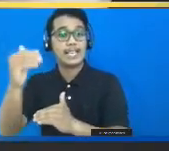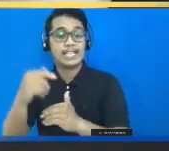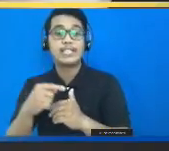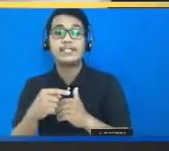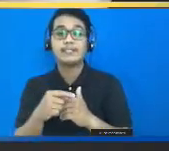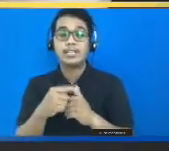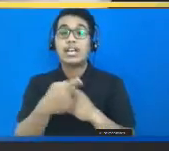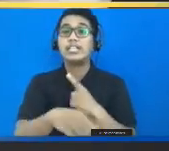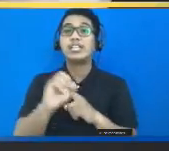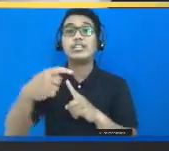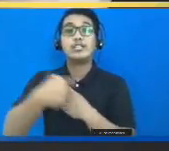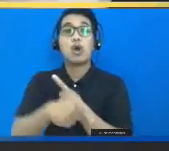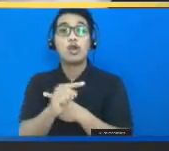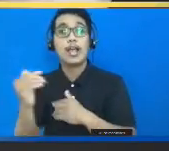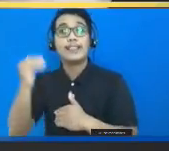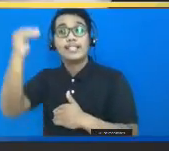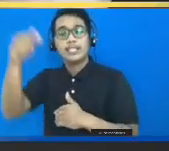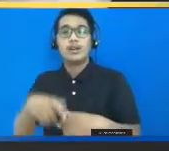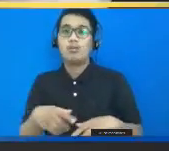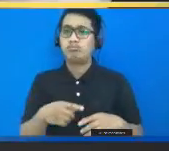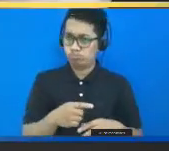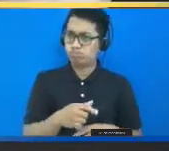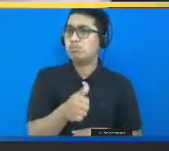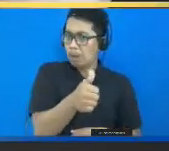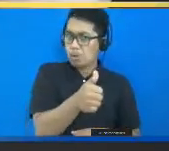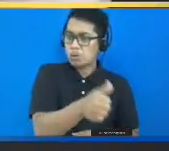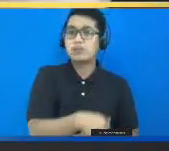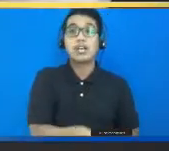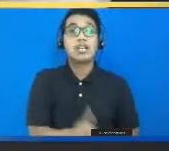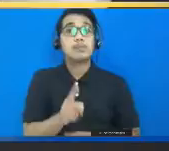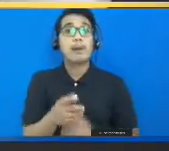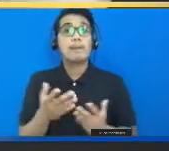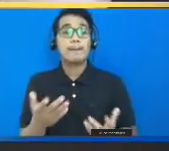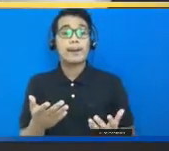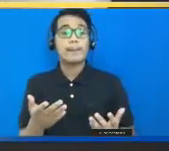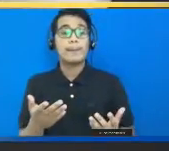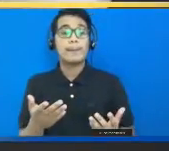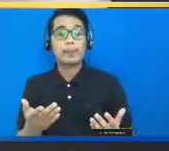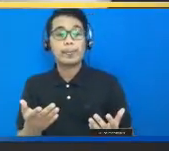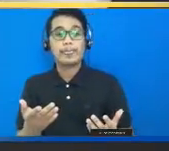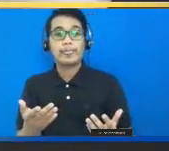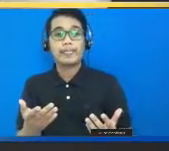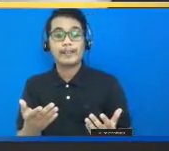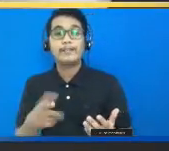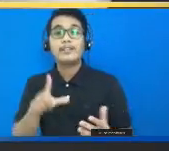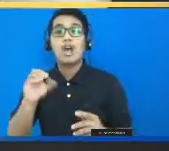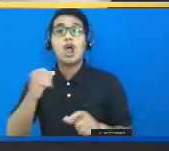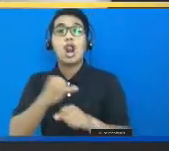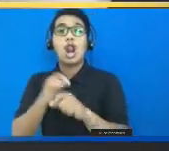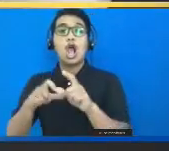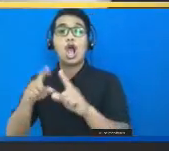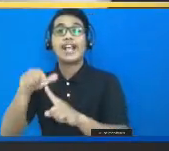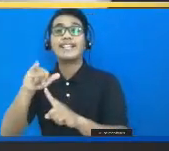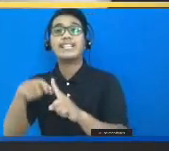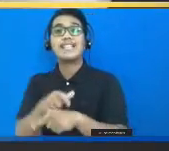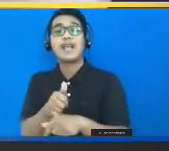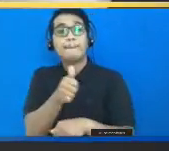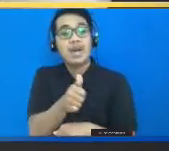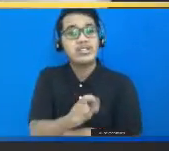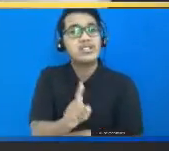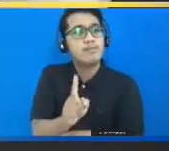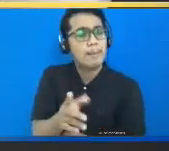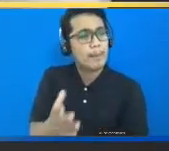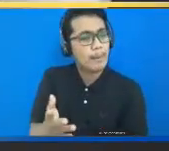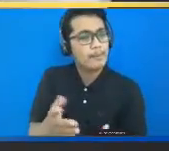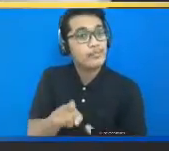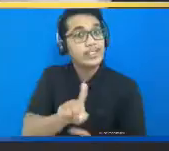lebih tinggi itu jauh lebih berharga karena sebetulnya dan logistik yang baik ya karena ini salah